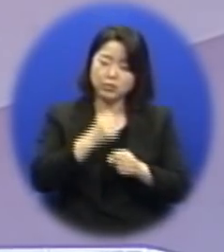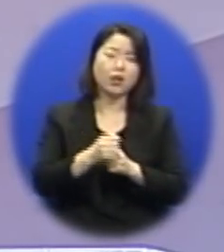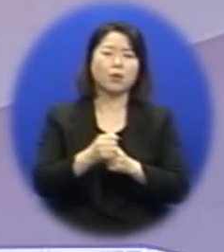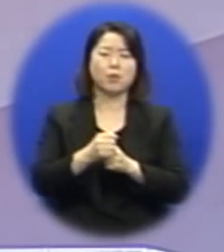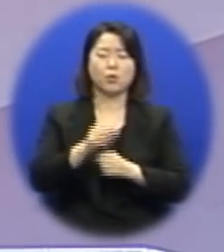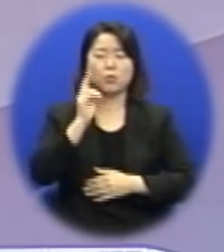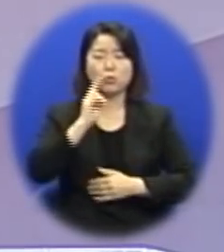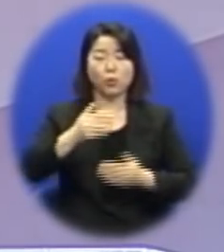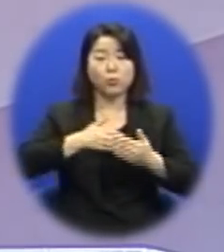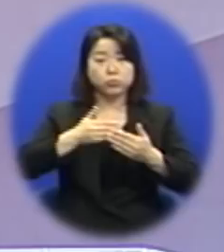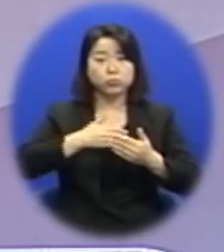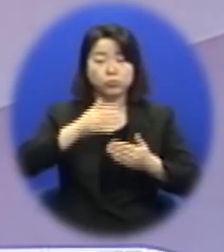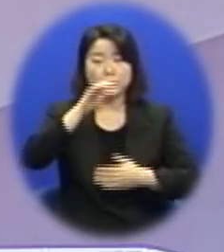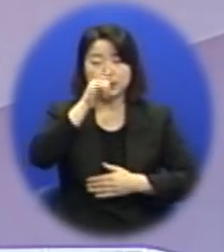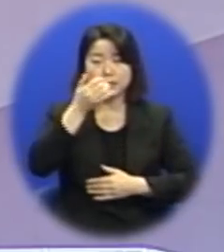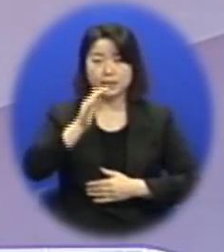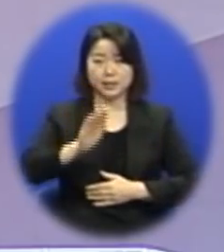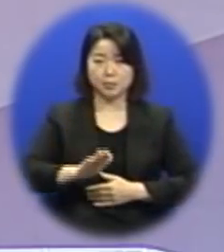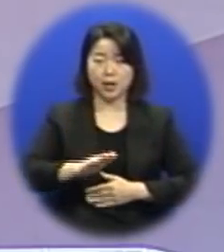너무